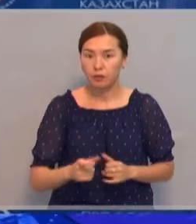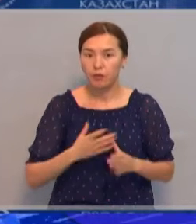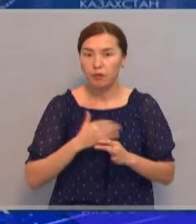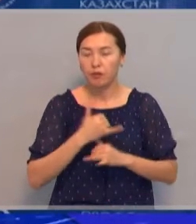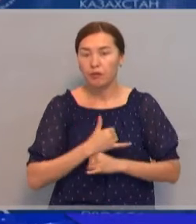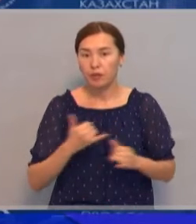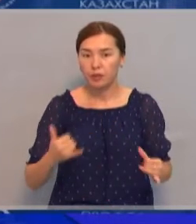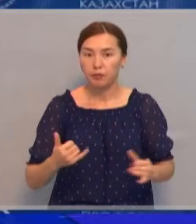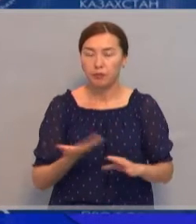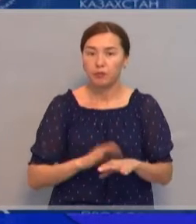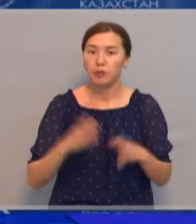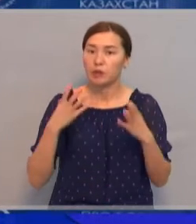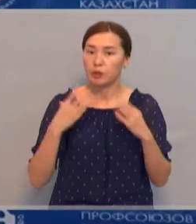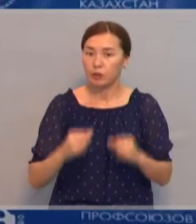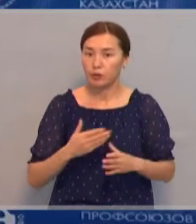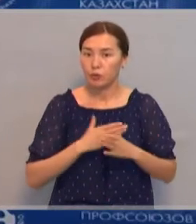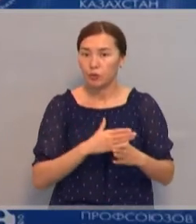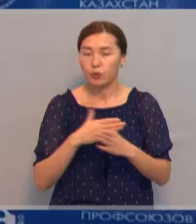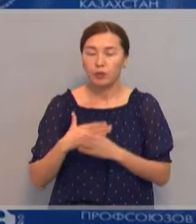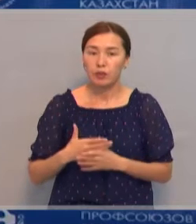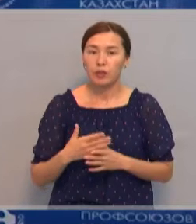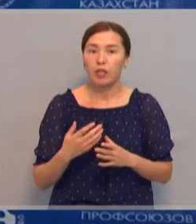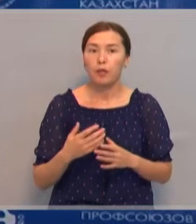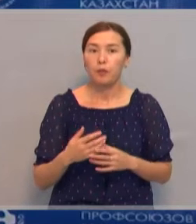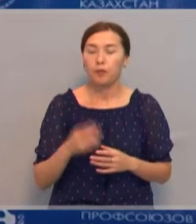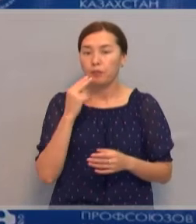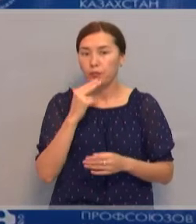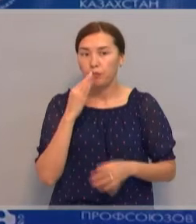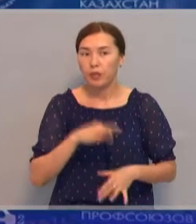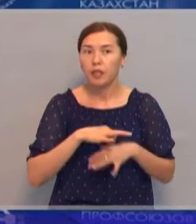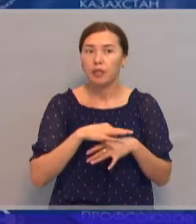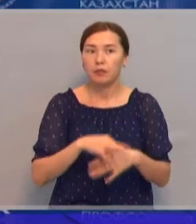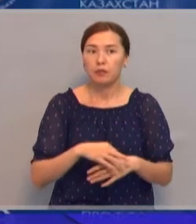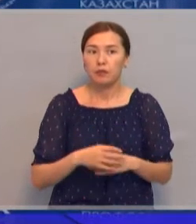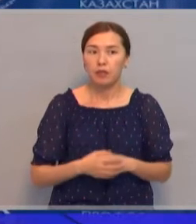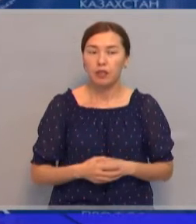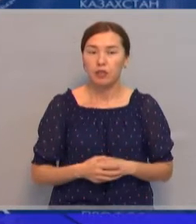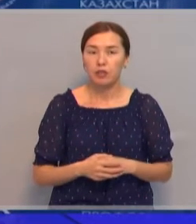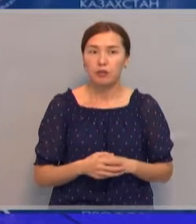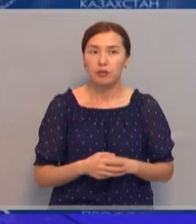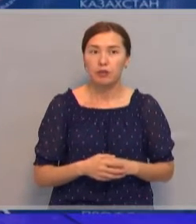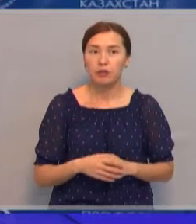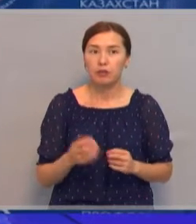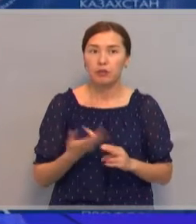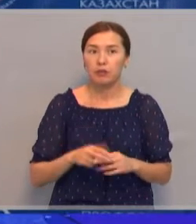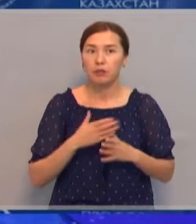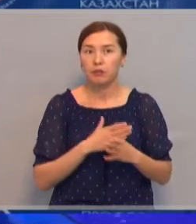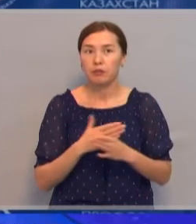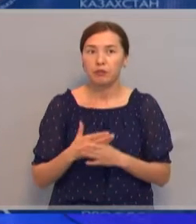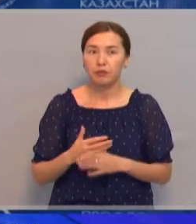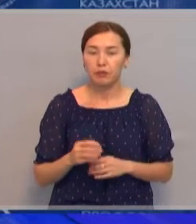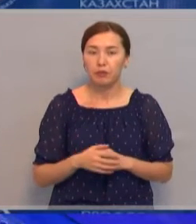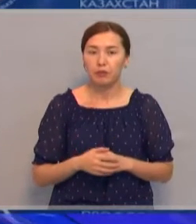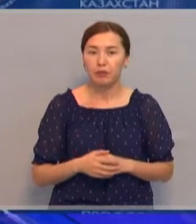қолдау көрсетіп, қиын қыстау кезінде блокпостарға тамағымызды тасып, материалдық көмектер беріп,